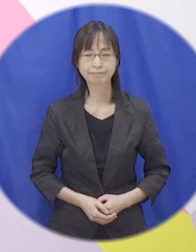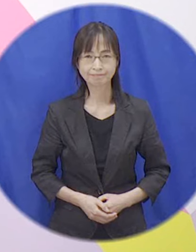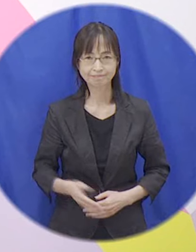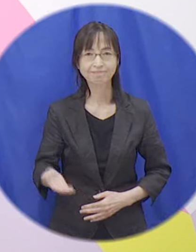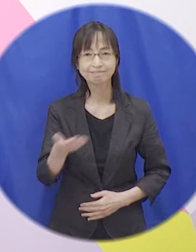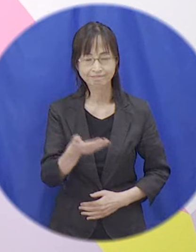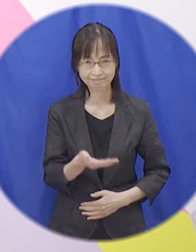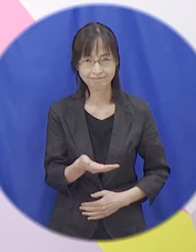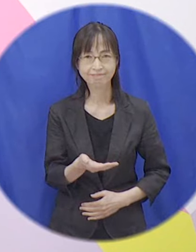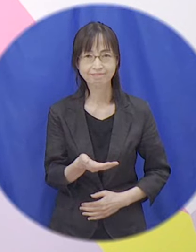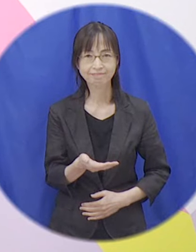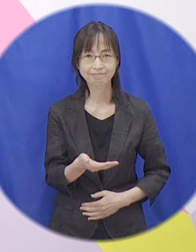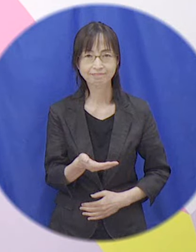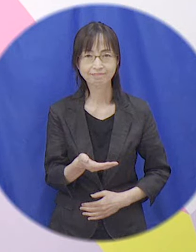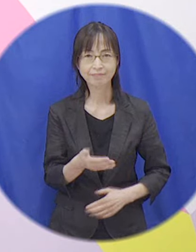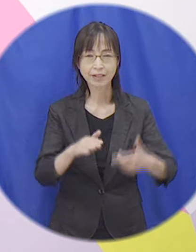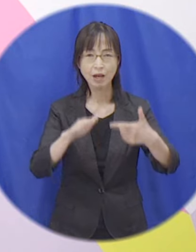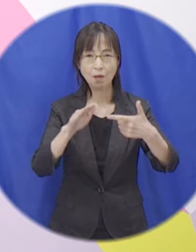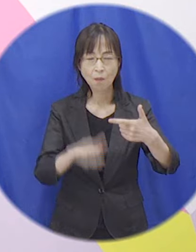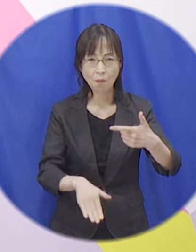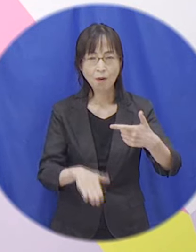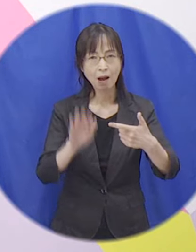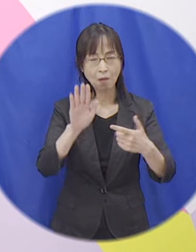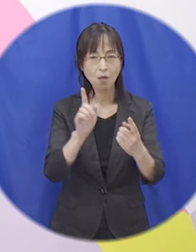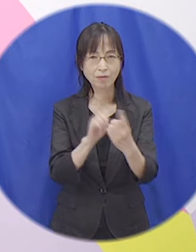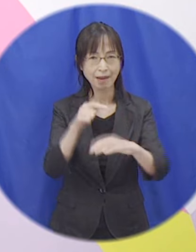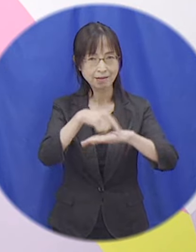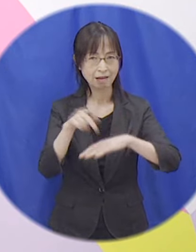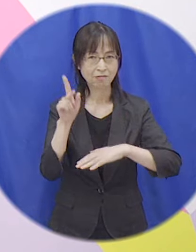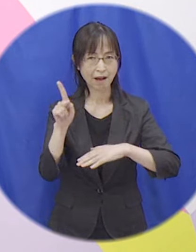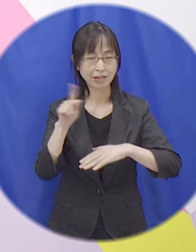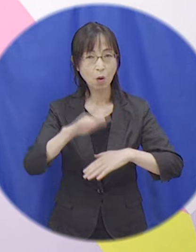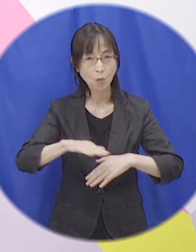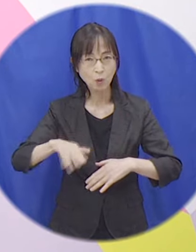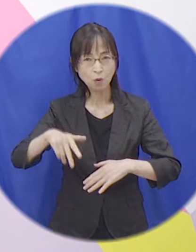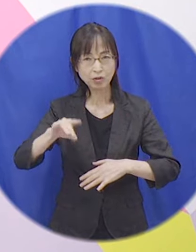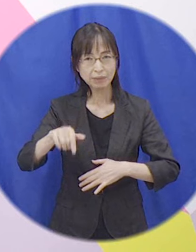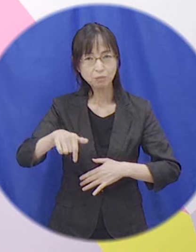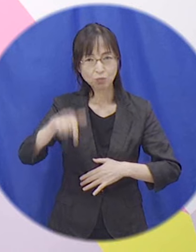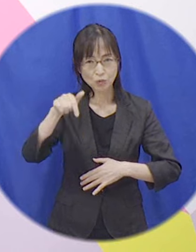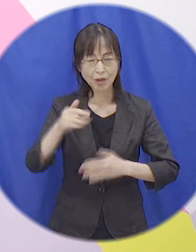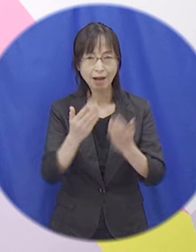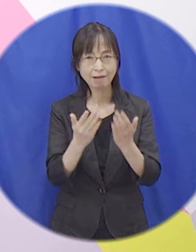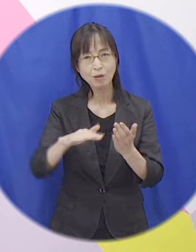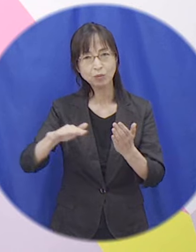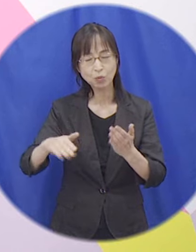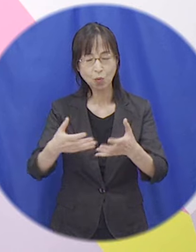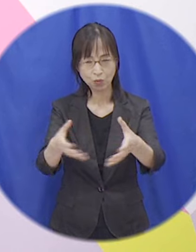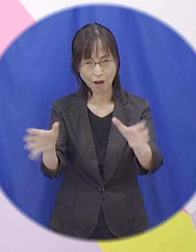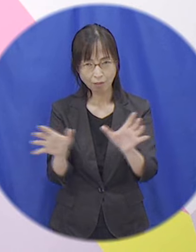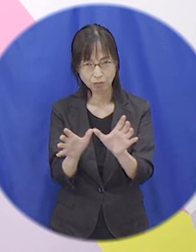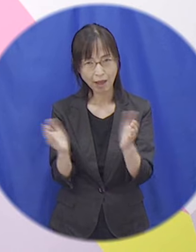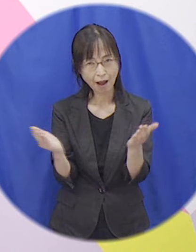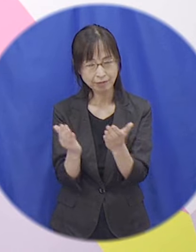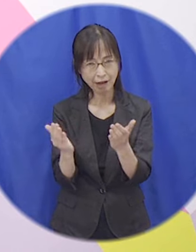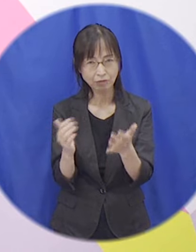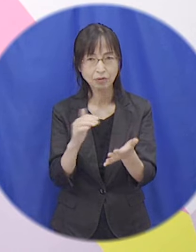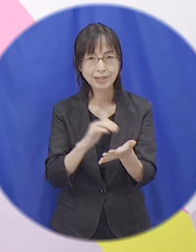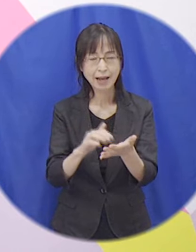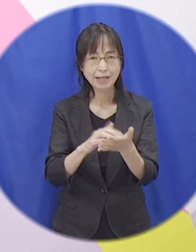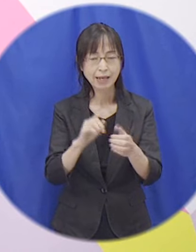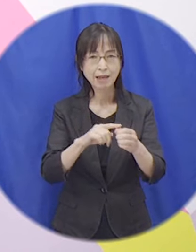次です。放課後対策課では子どもスキップ学童クラブで働く会計年